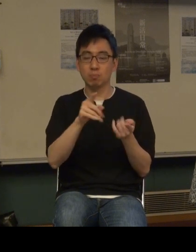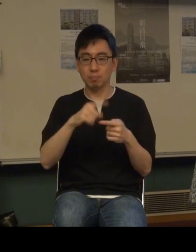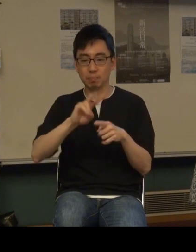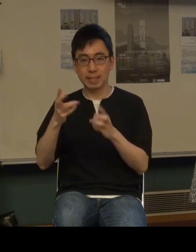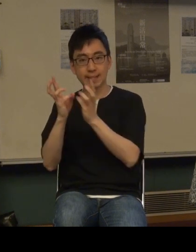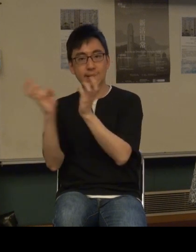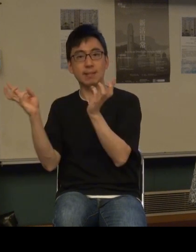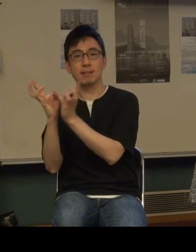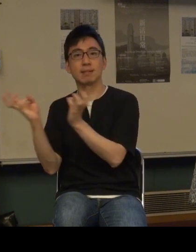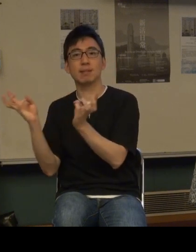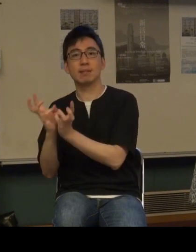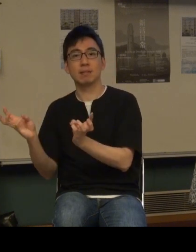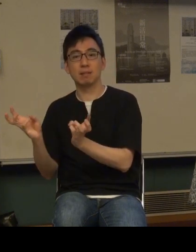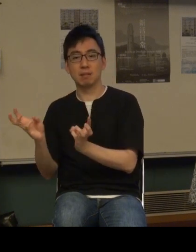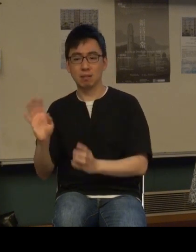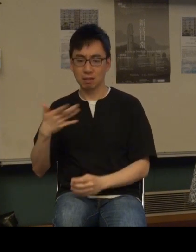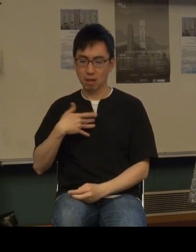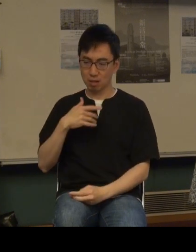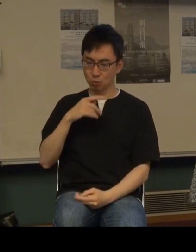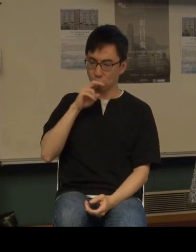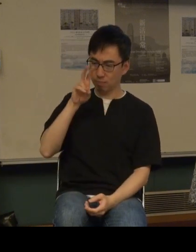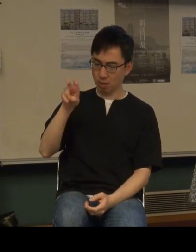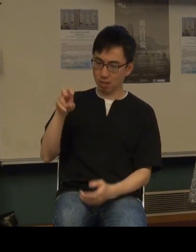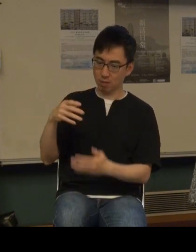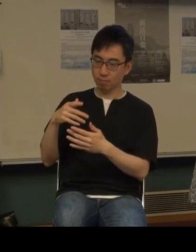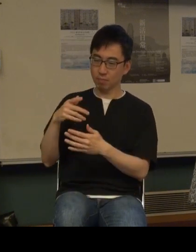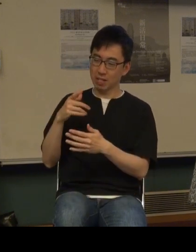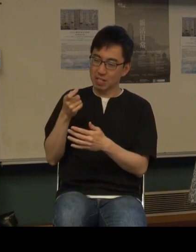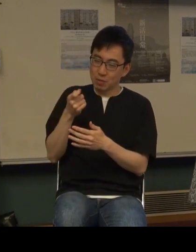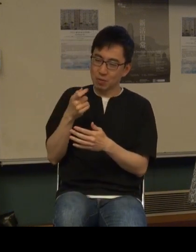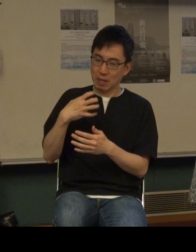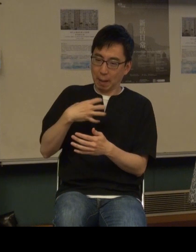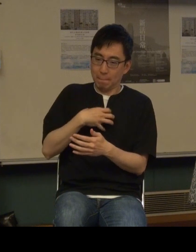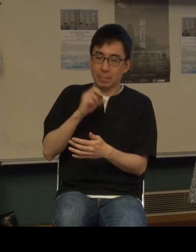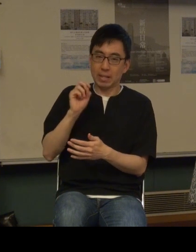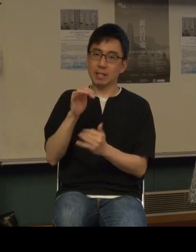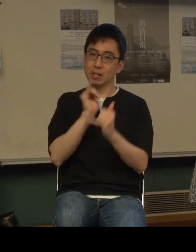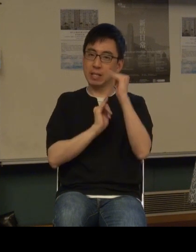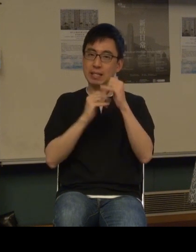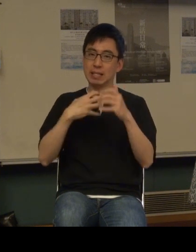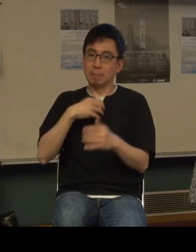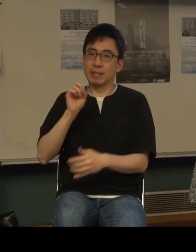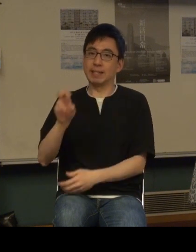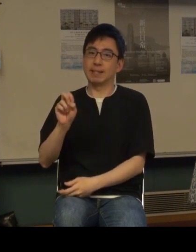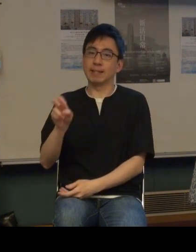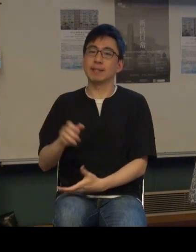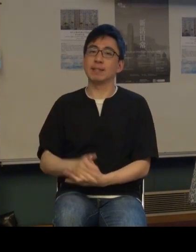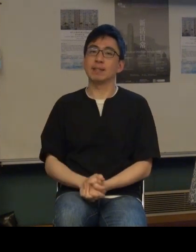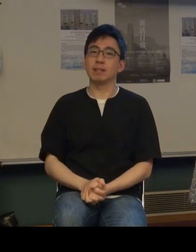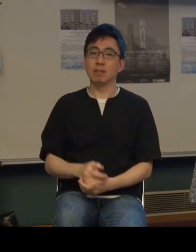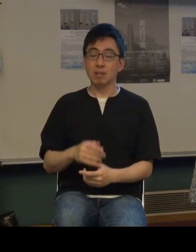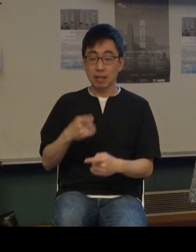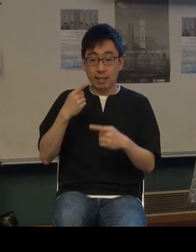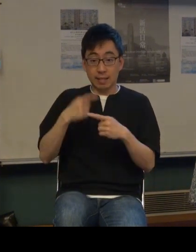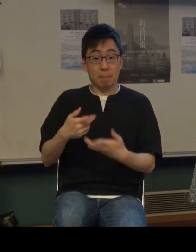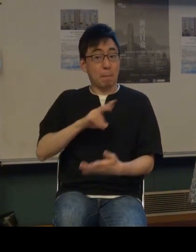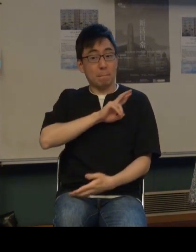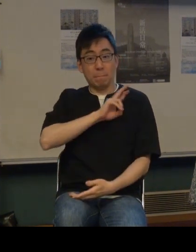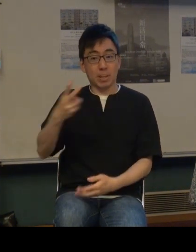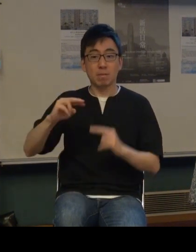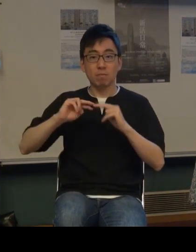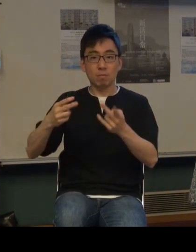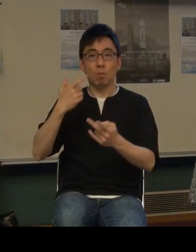飾。但係縱觀係咁咧，你仍然會睇到個古建築嘅一啲嘅規律喺度嘅。真正帶嚟嘅改變